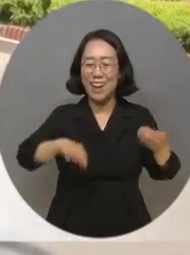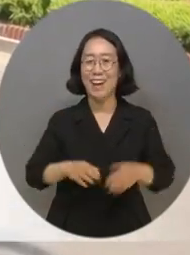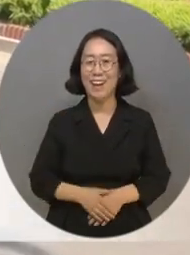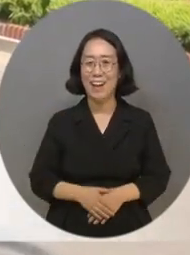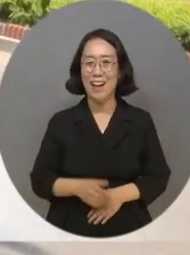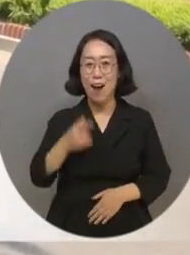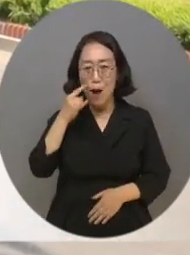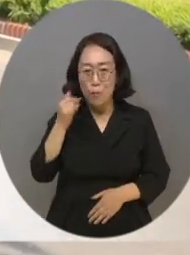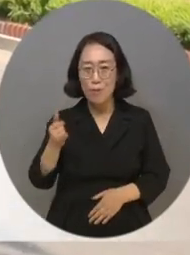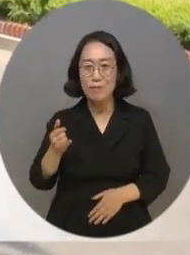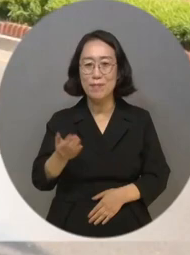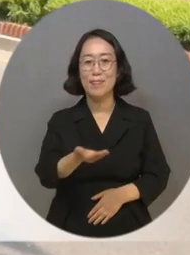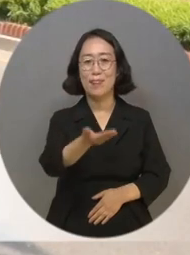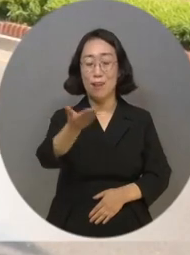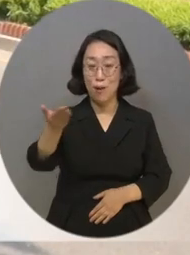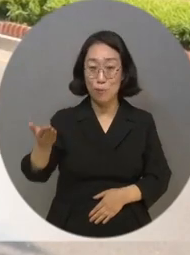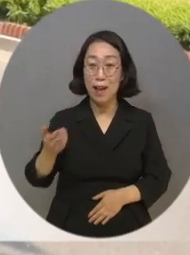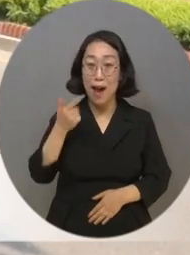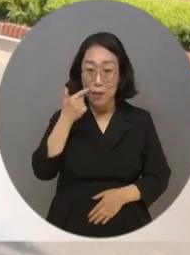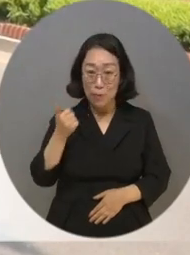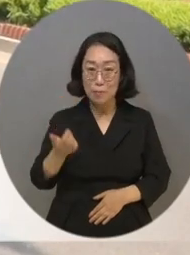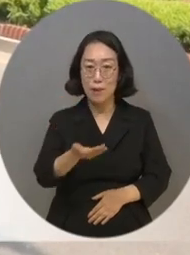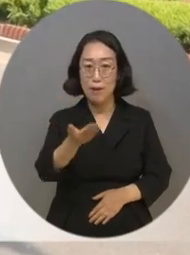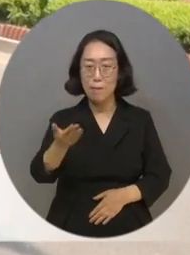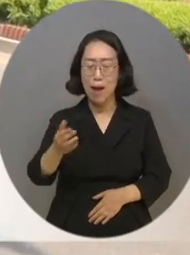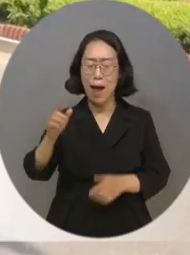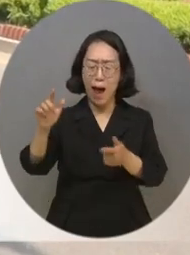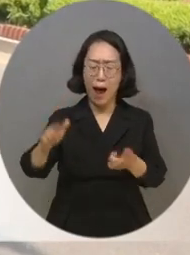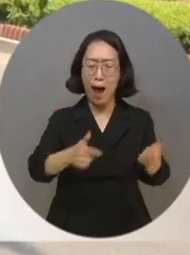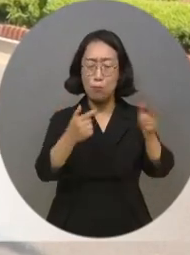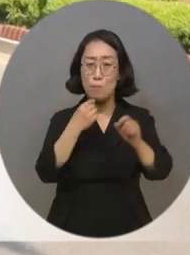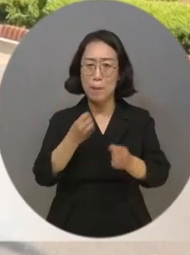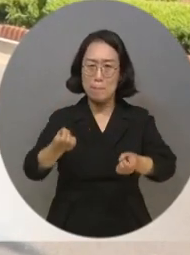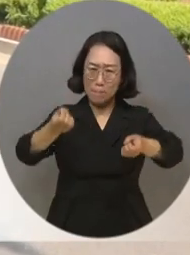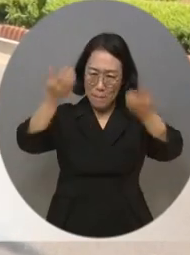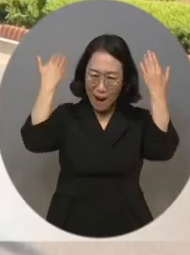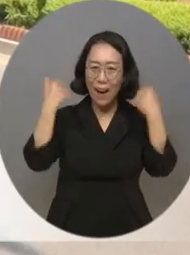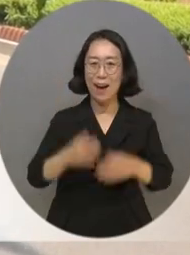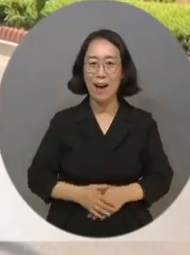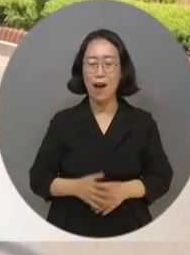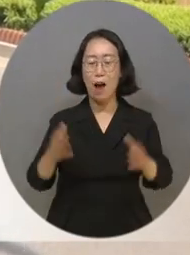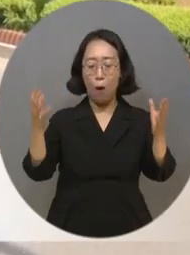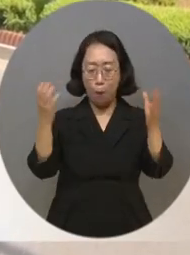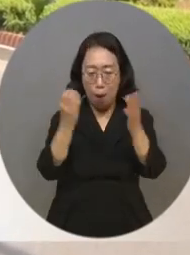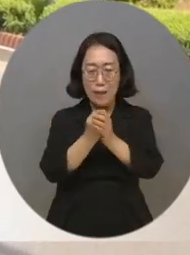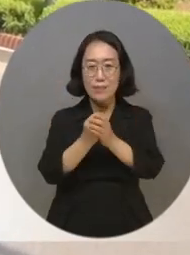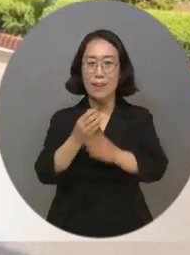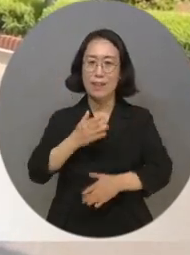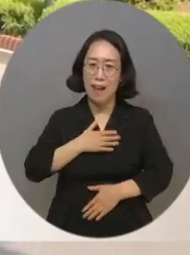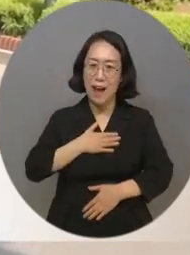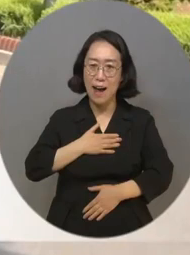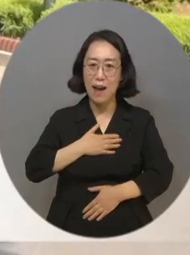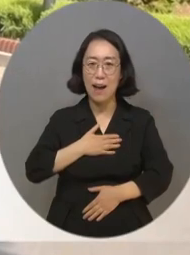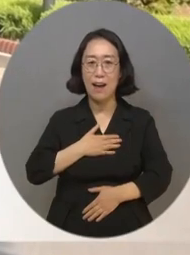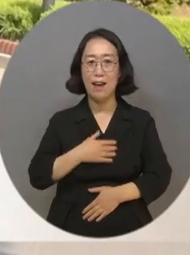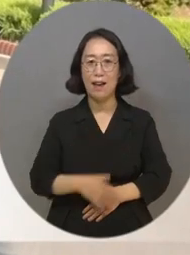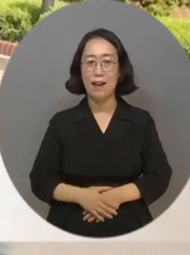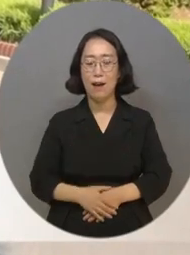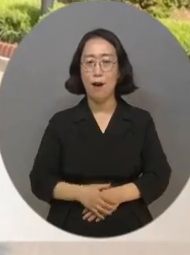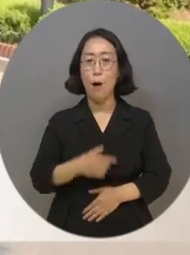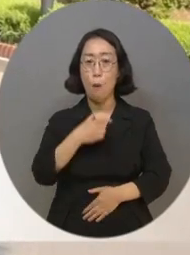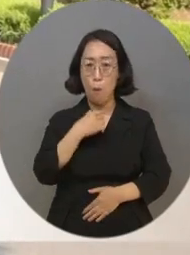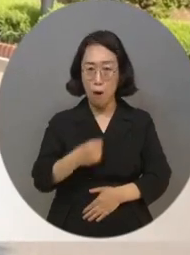어머님들, 부모님들, 아버님들 하루만큼은 당신들 온전하게 당신들이 이